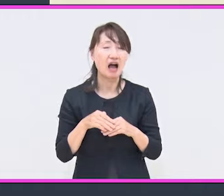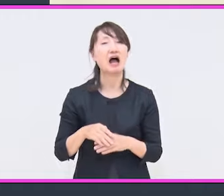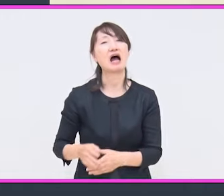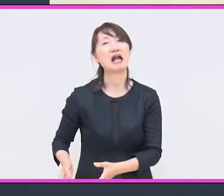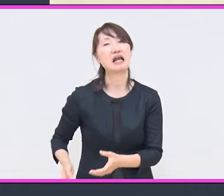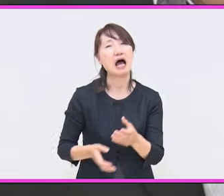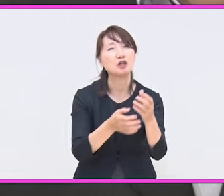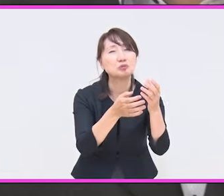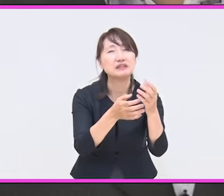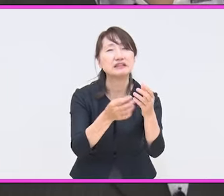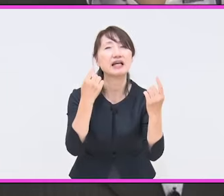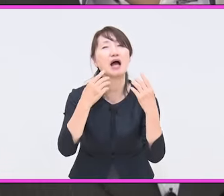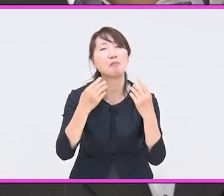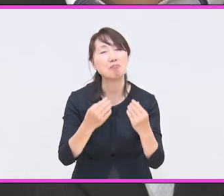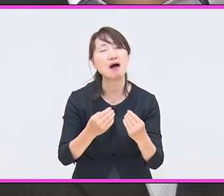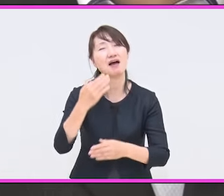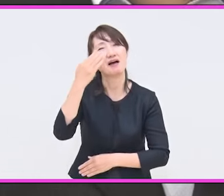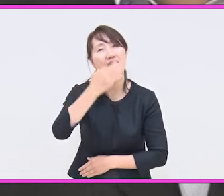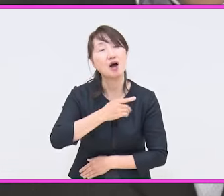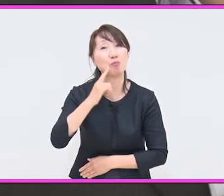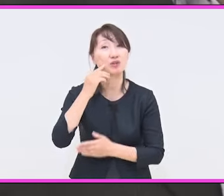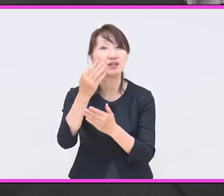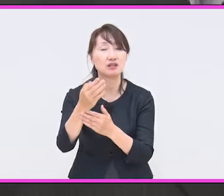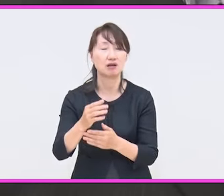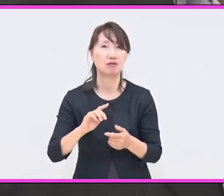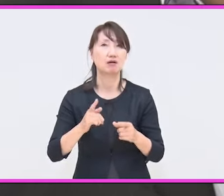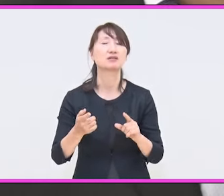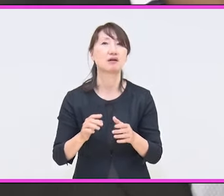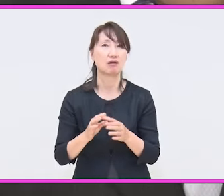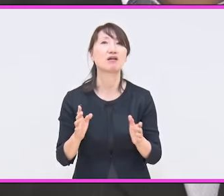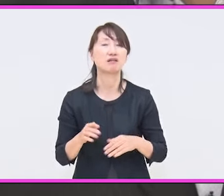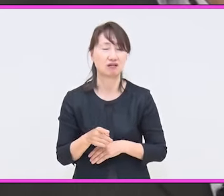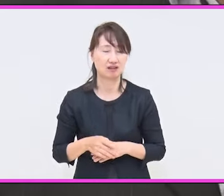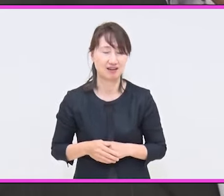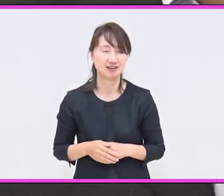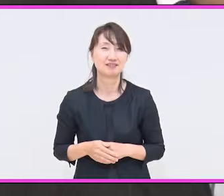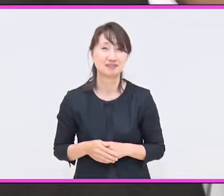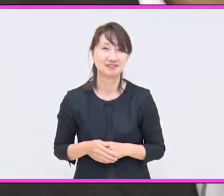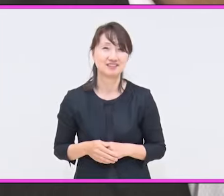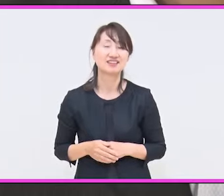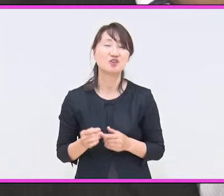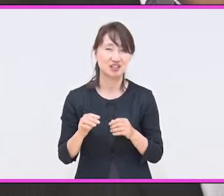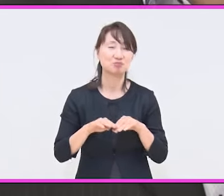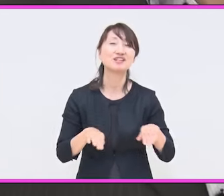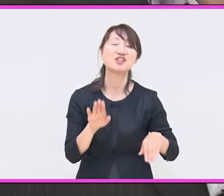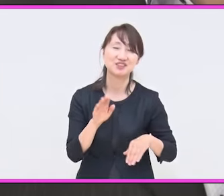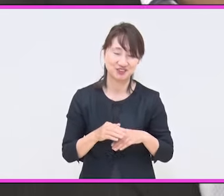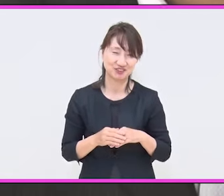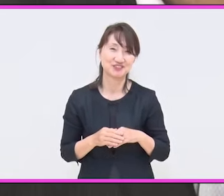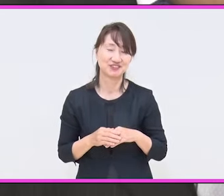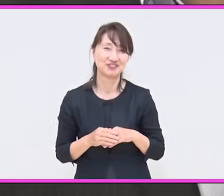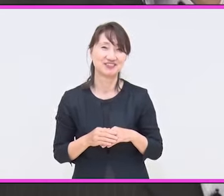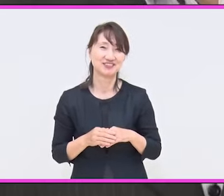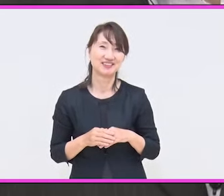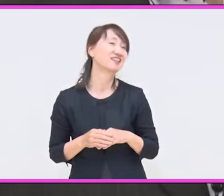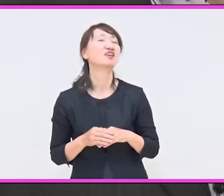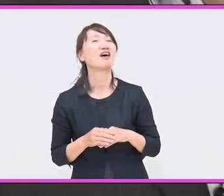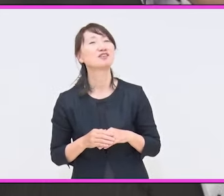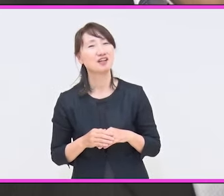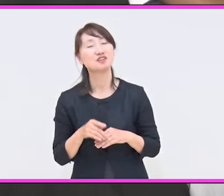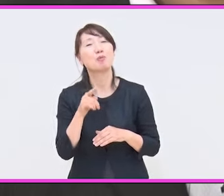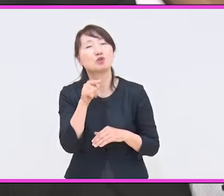ーで怪我されたんだろうなと思ったら聞いてみたら全然関係ない怪我されてて 別件で、 そういう別件なんですよねでそういう